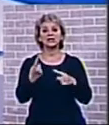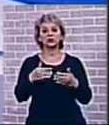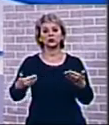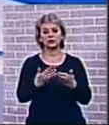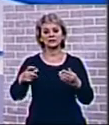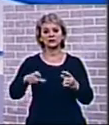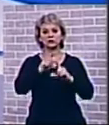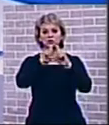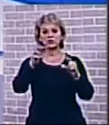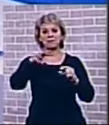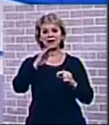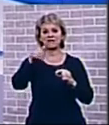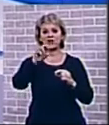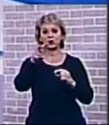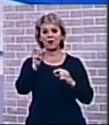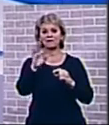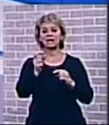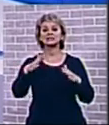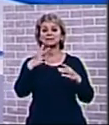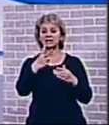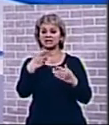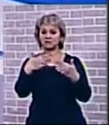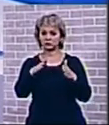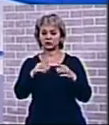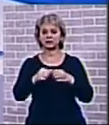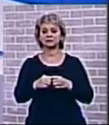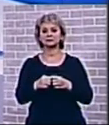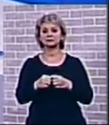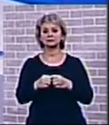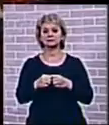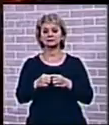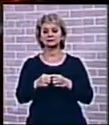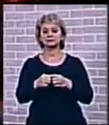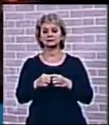Здравствуйте, это новости на Дону, в студии Мария Филинкова. Смотрите в выпуске.